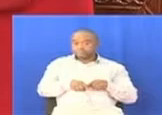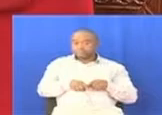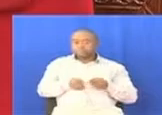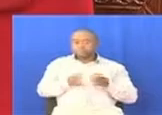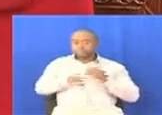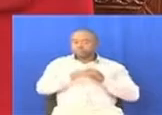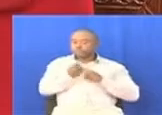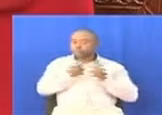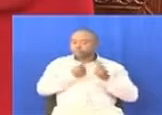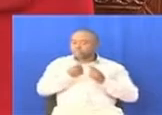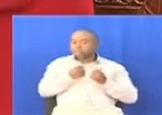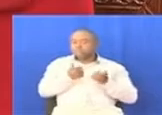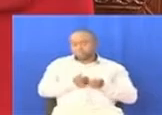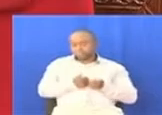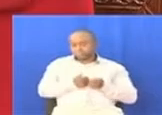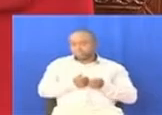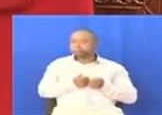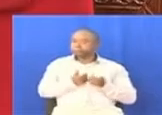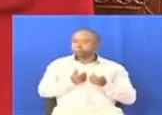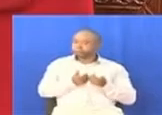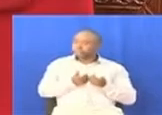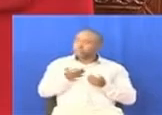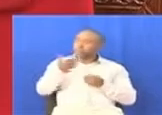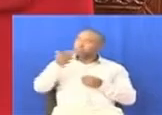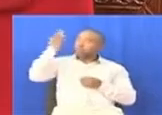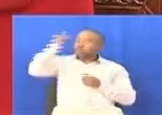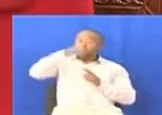tunajadili maongozi yake kadiri Mwenyezi Mungu